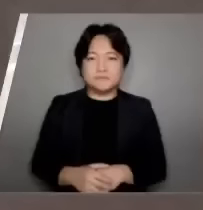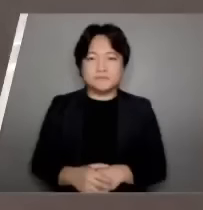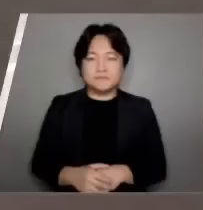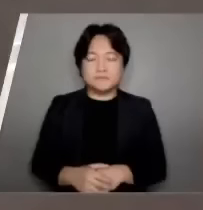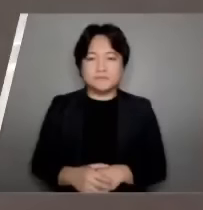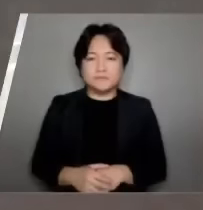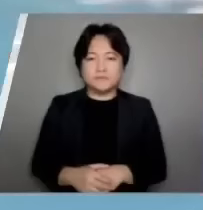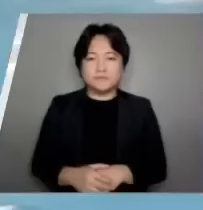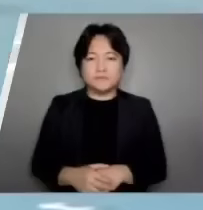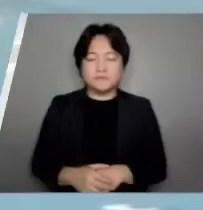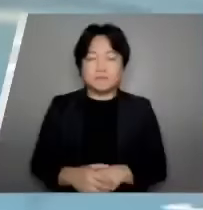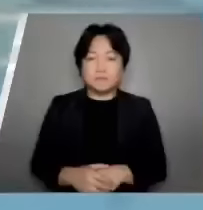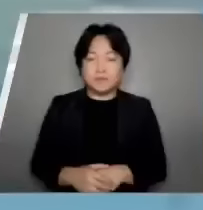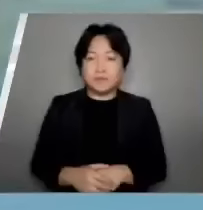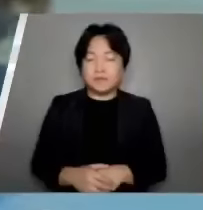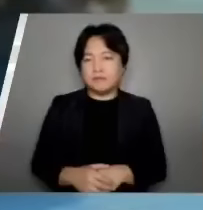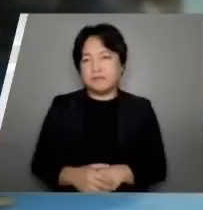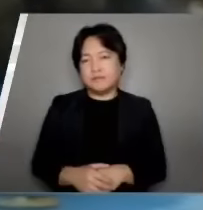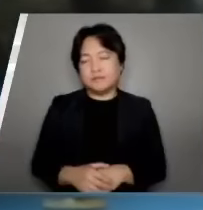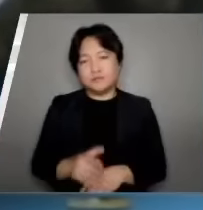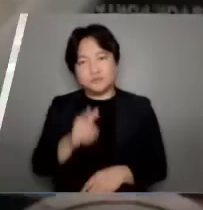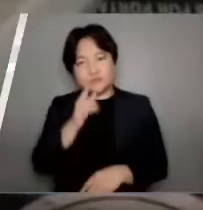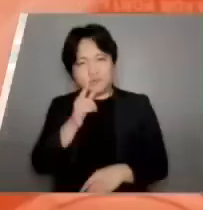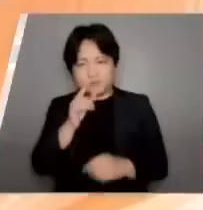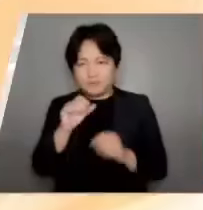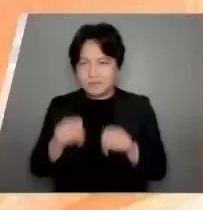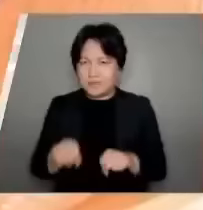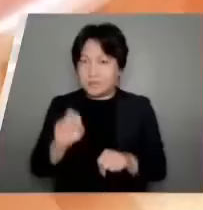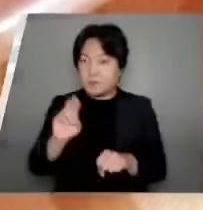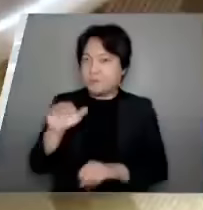Pwedeng tanghalian o kaya panghapunan.